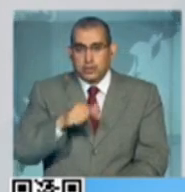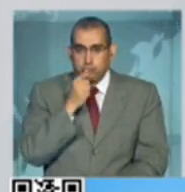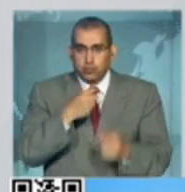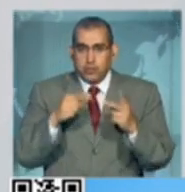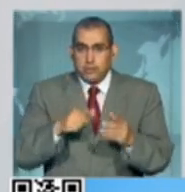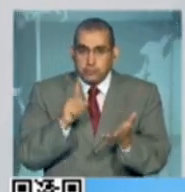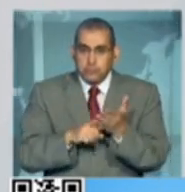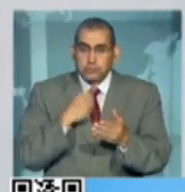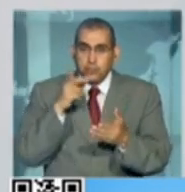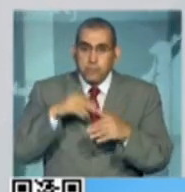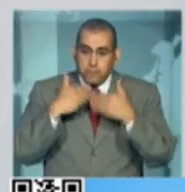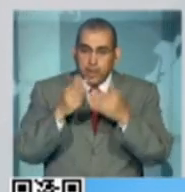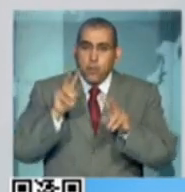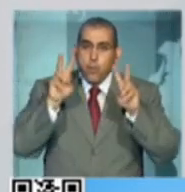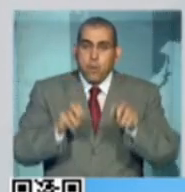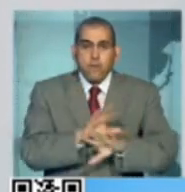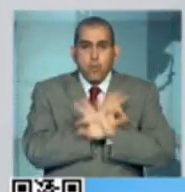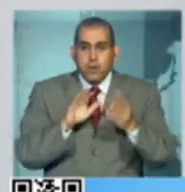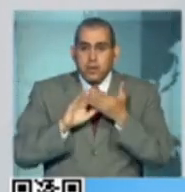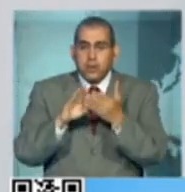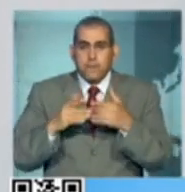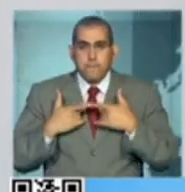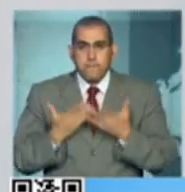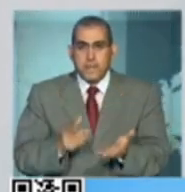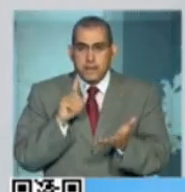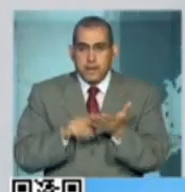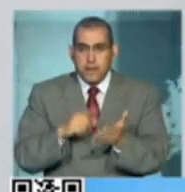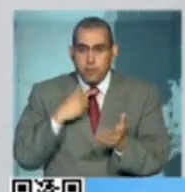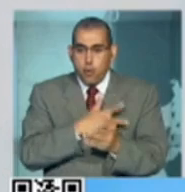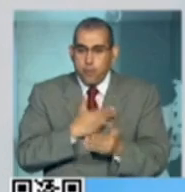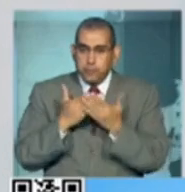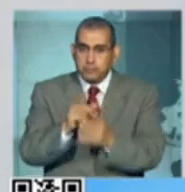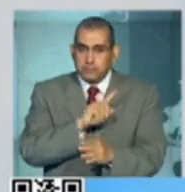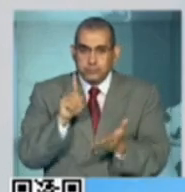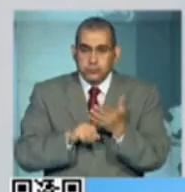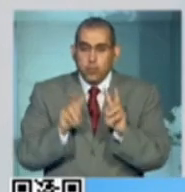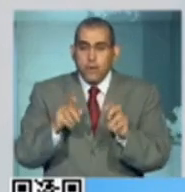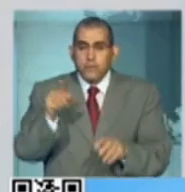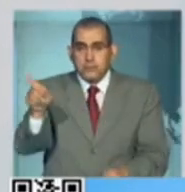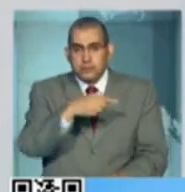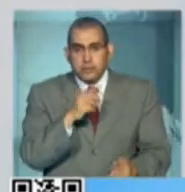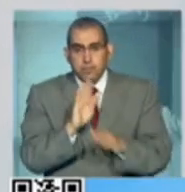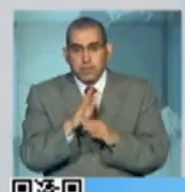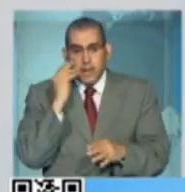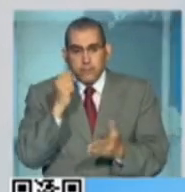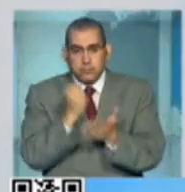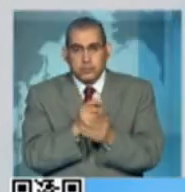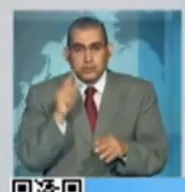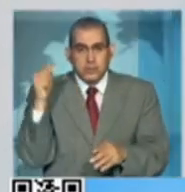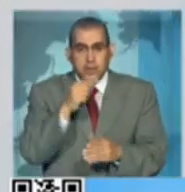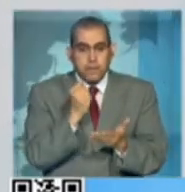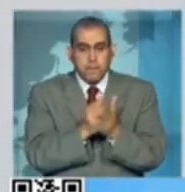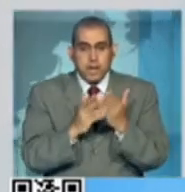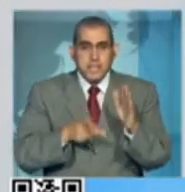30 من سبتمبر 2024. سيتم خلالها إيقاف جميع الخدمات المقدمة من تلك الجهات لحين إحضار بطاقة الإعفاء من الإدارة